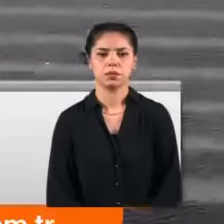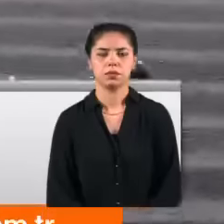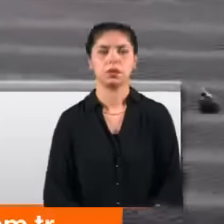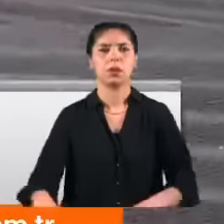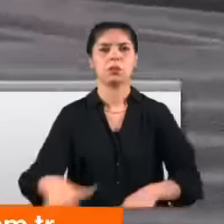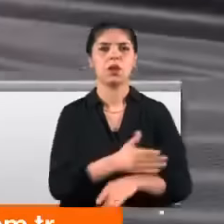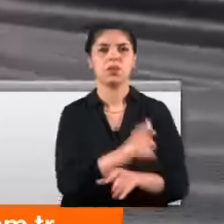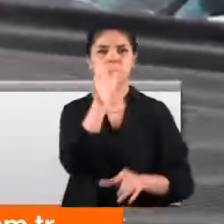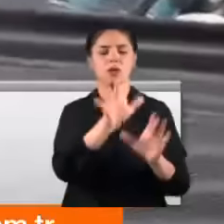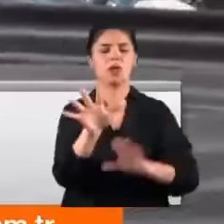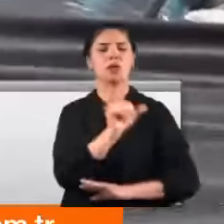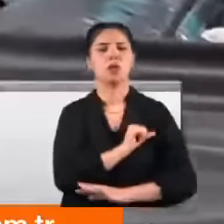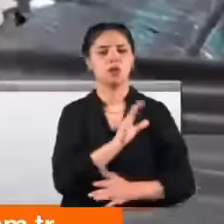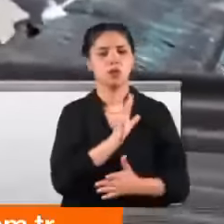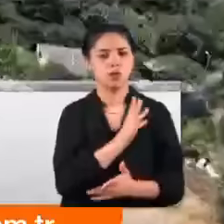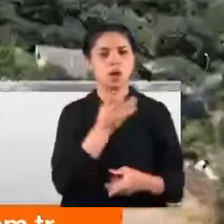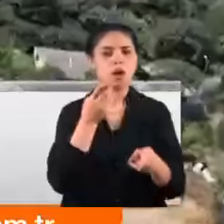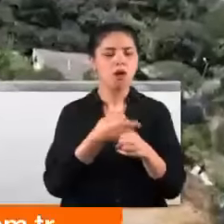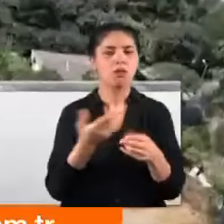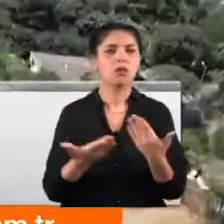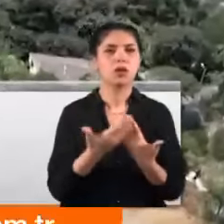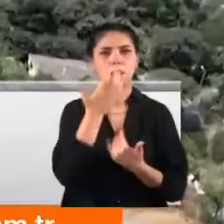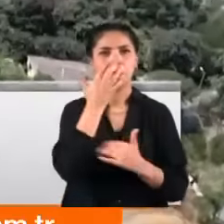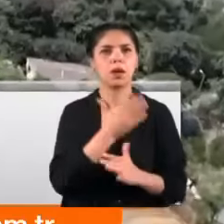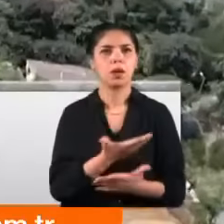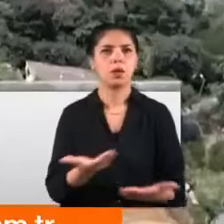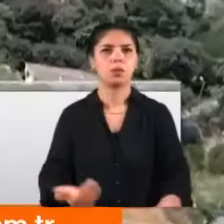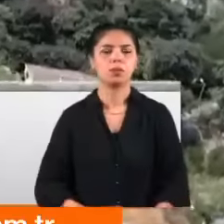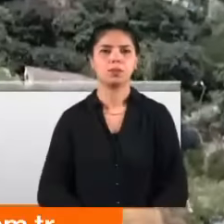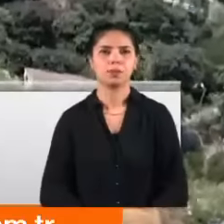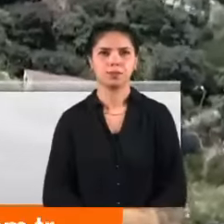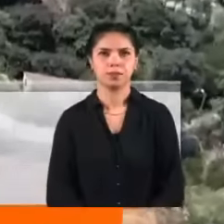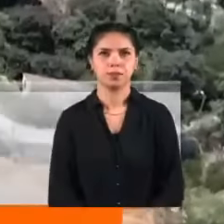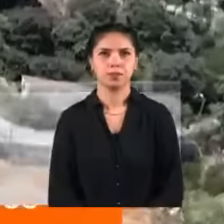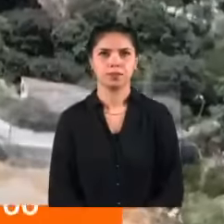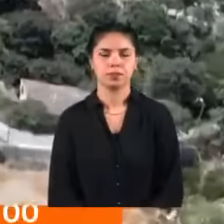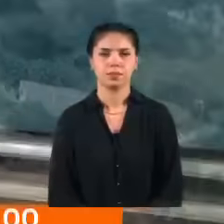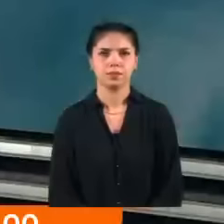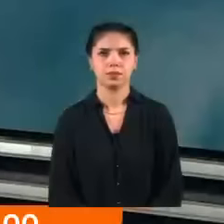Mahalleli korku içinde ve acilen yardım bekliyor.